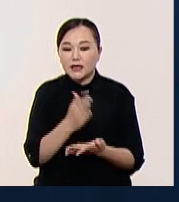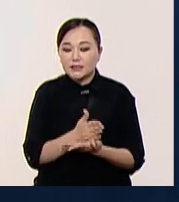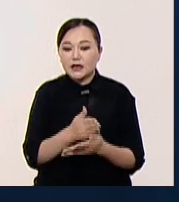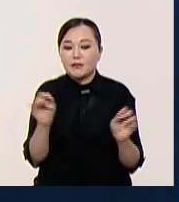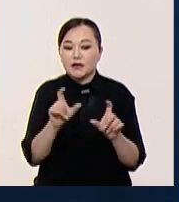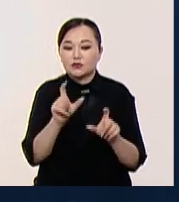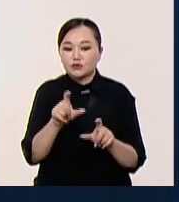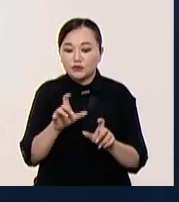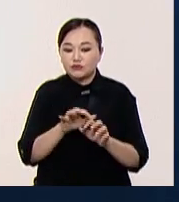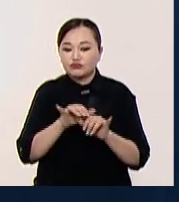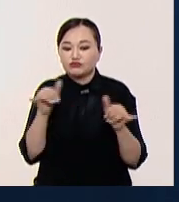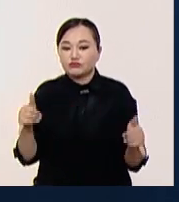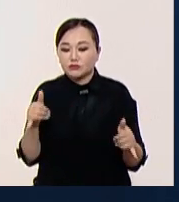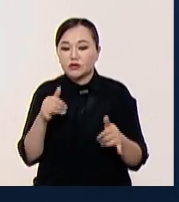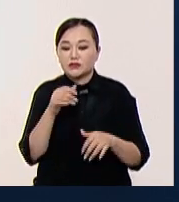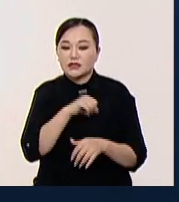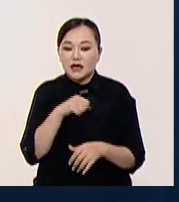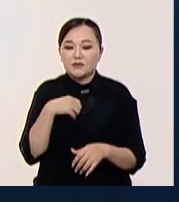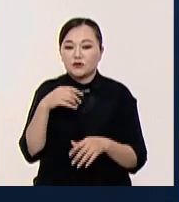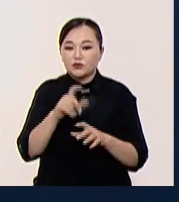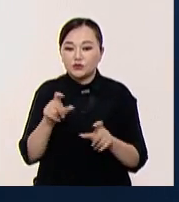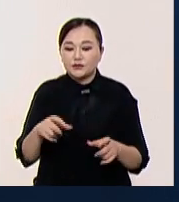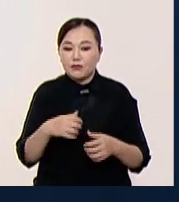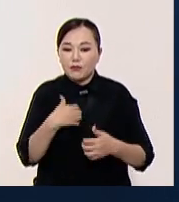адам санының көбеюі қолдан жасалған.